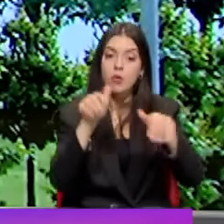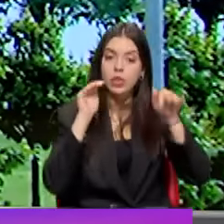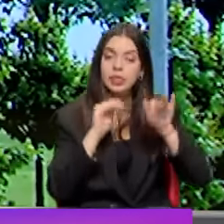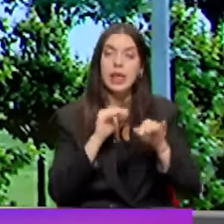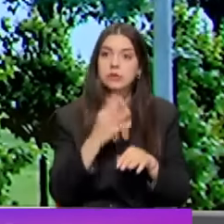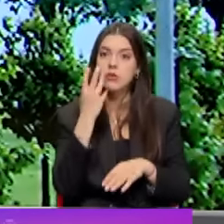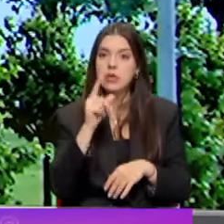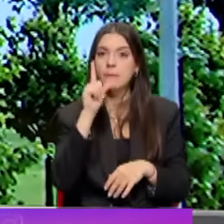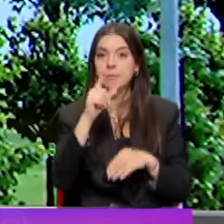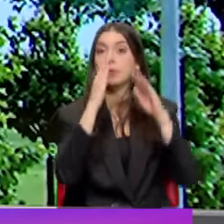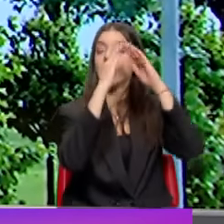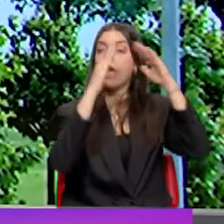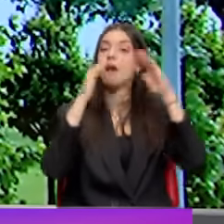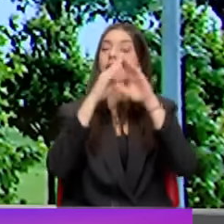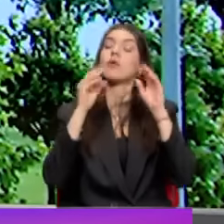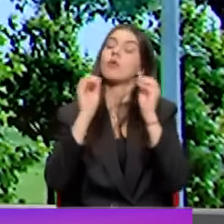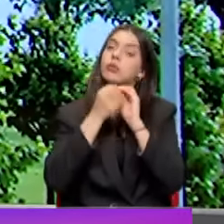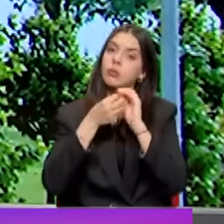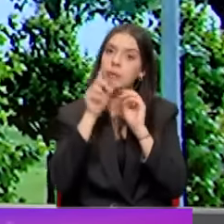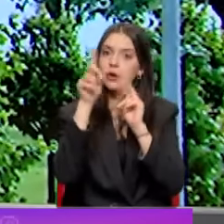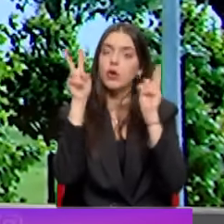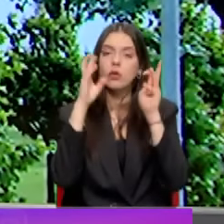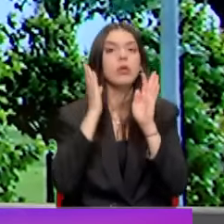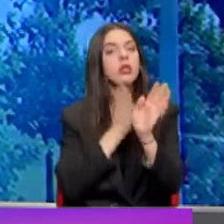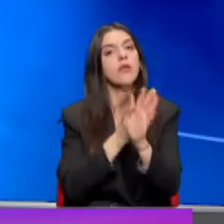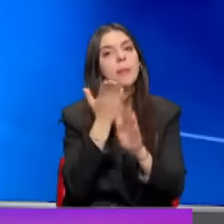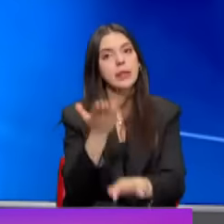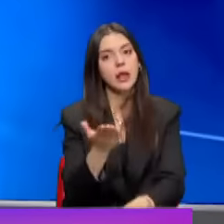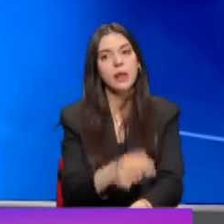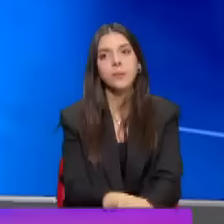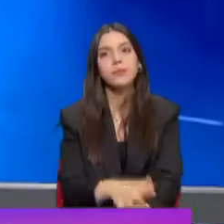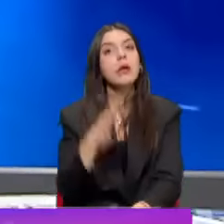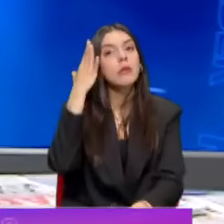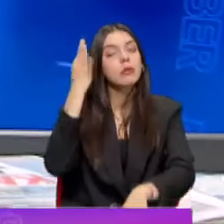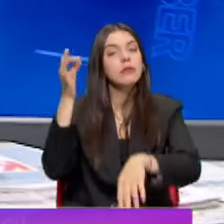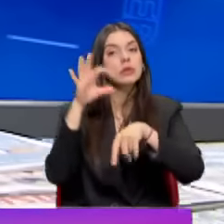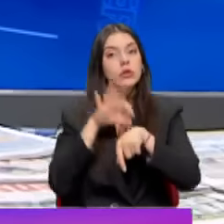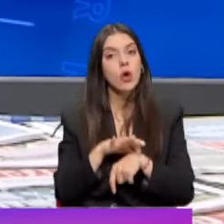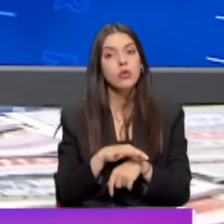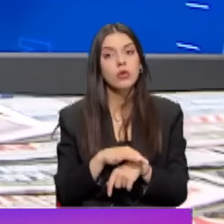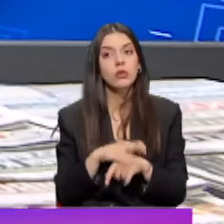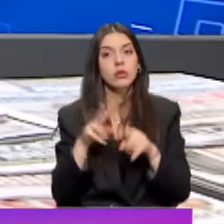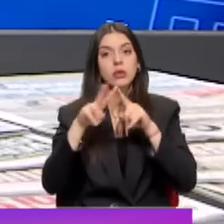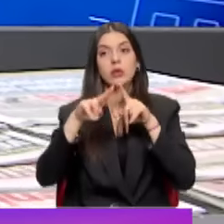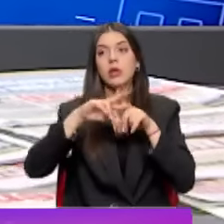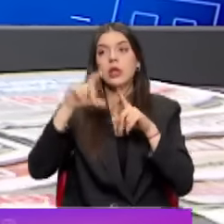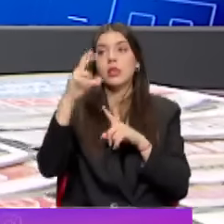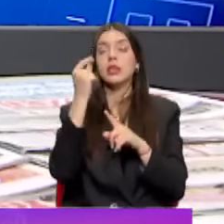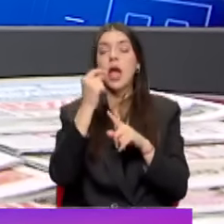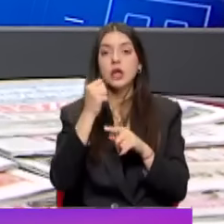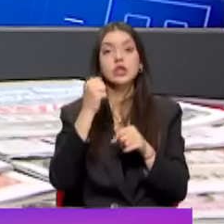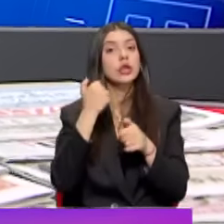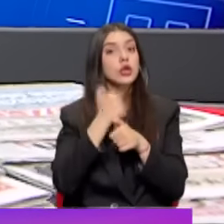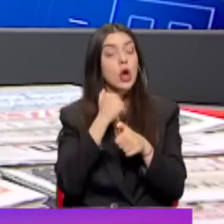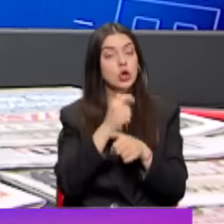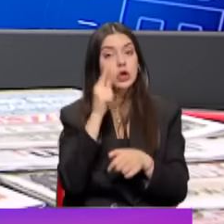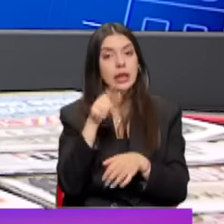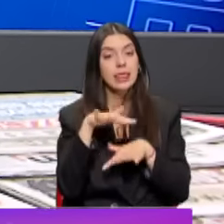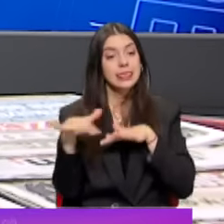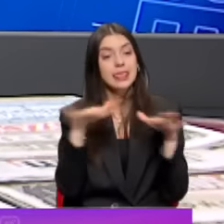olan yine barınmaya alakalı bir konuyla devam edelim Eee Profesör Doktor Naci görür deprem dendiğinde